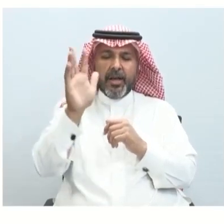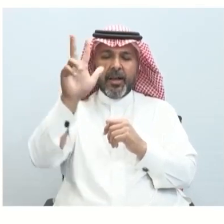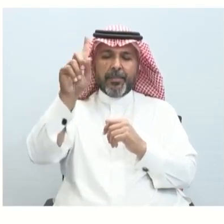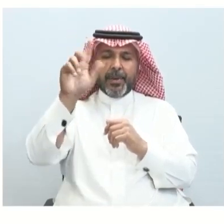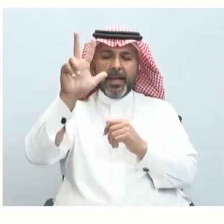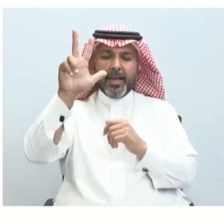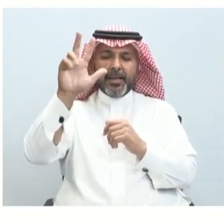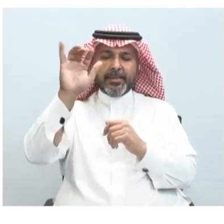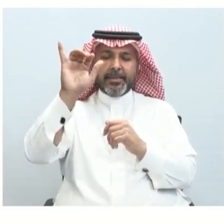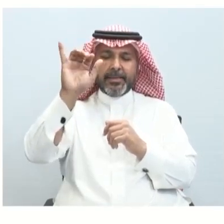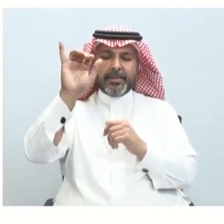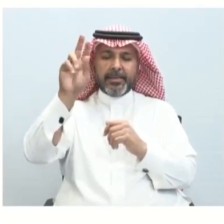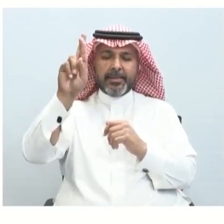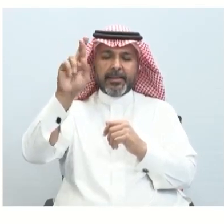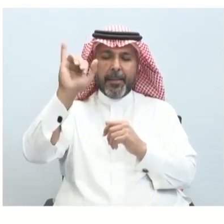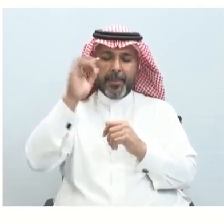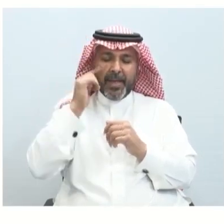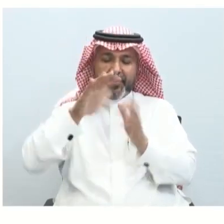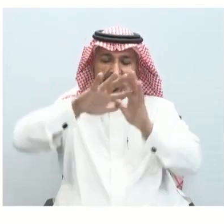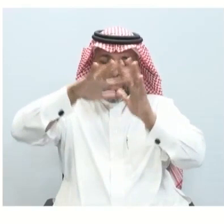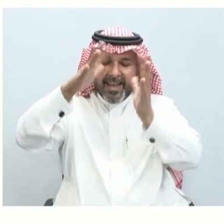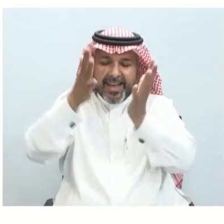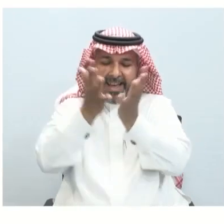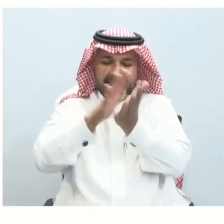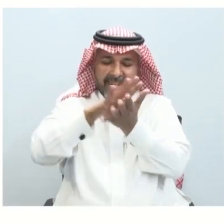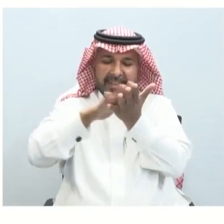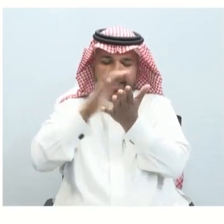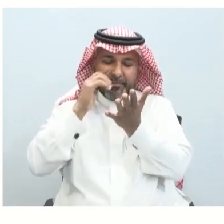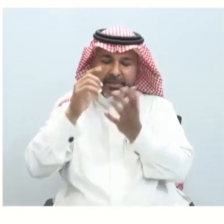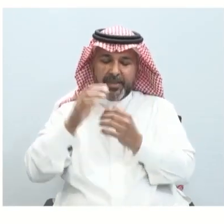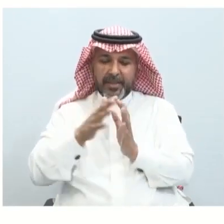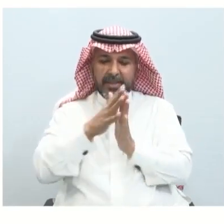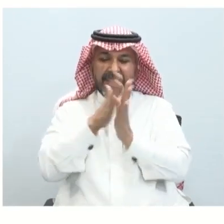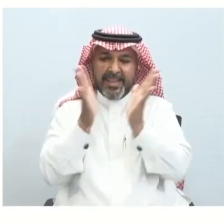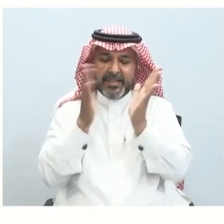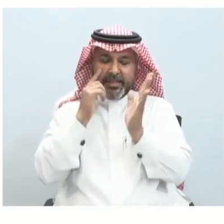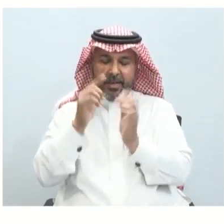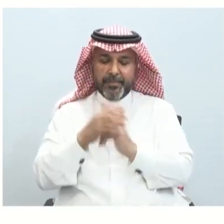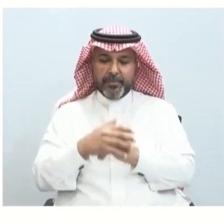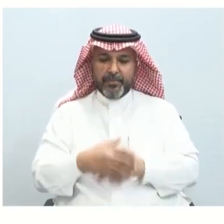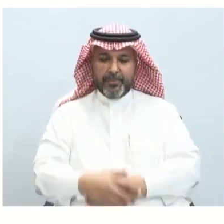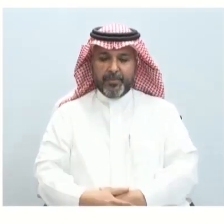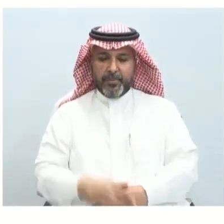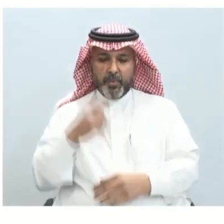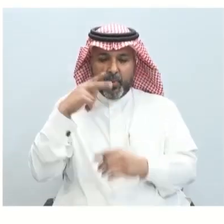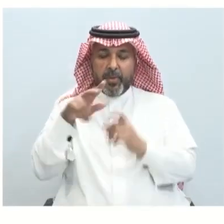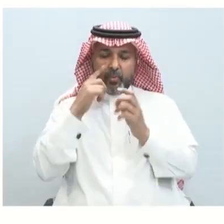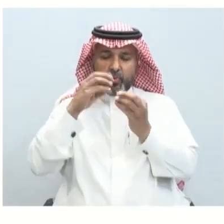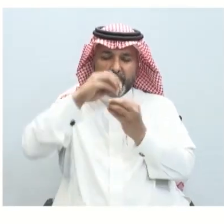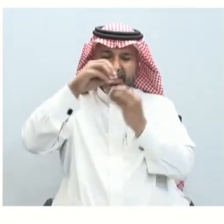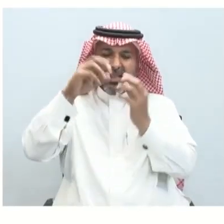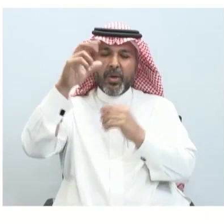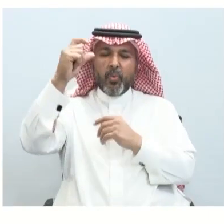السابع اي مما ياتي يصف نشاطات الخليه التي تضم النمو الخلوي وانقسام الخليه ودوره